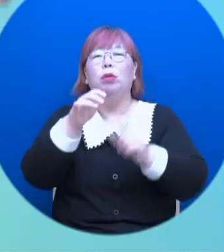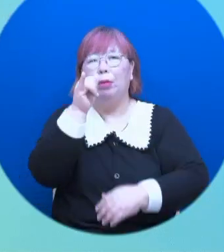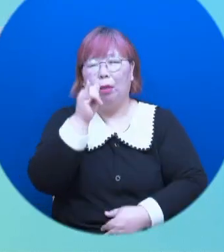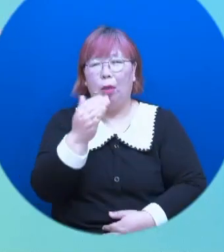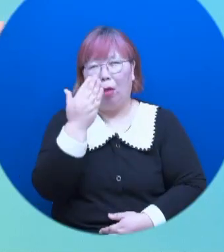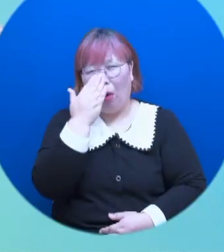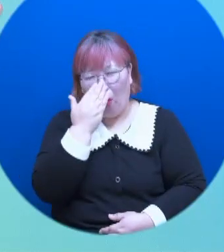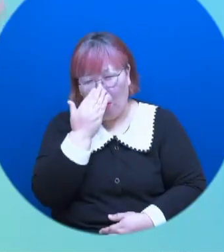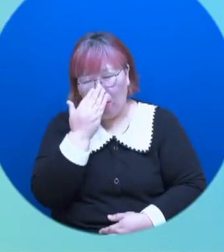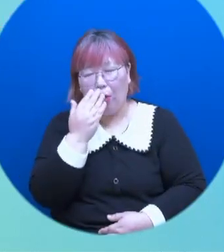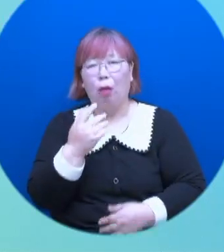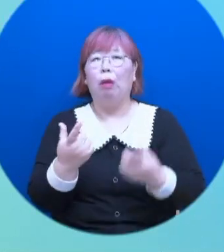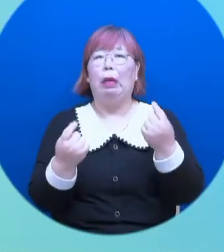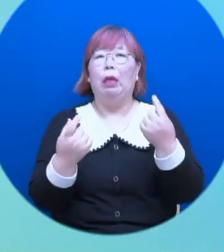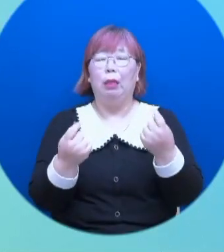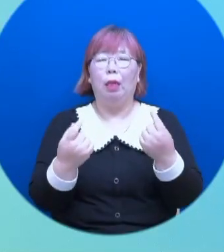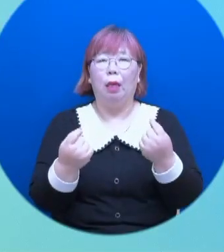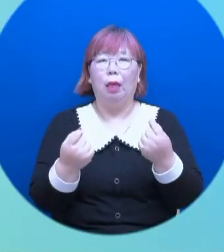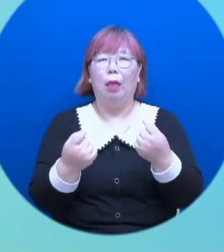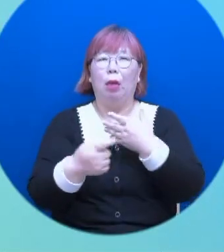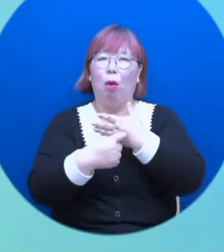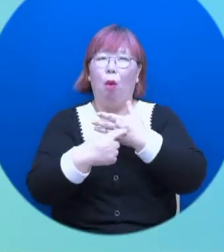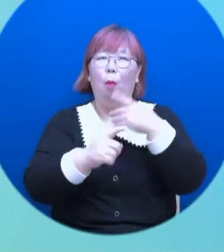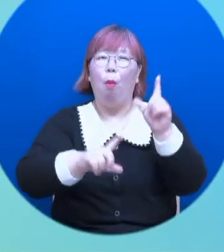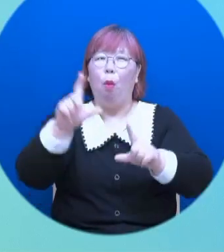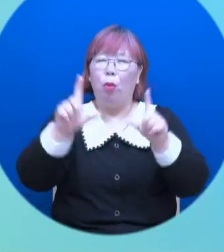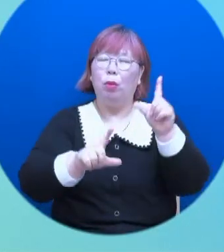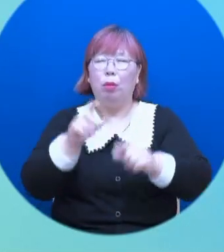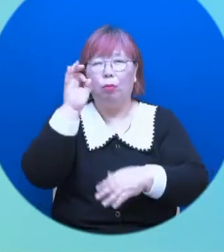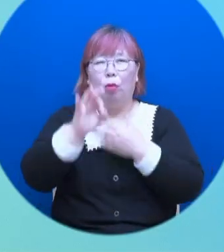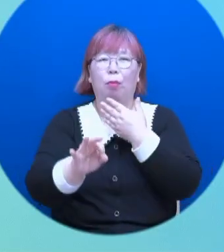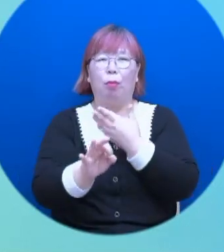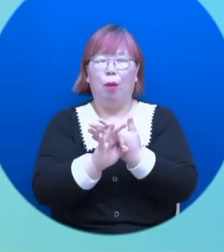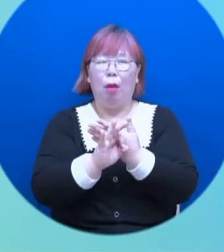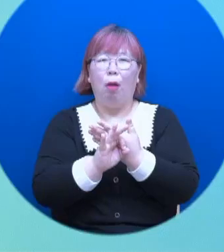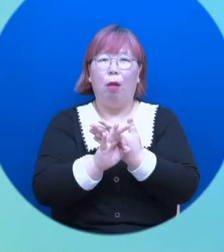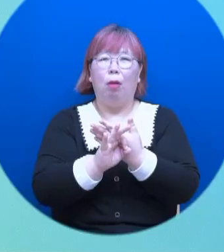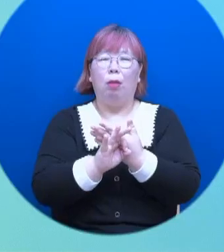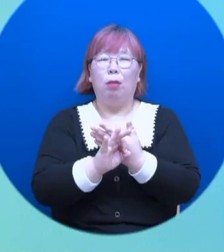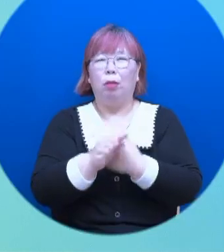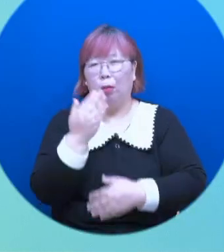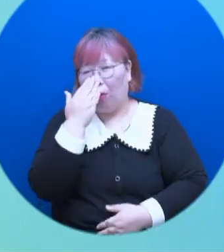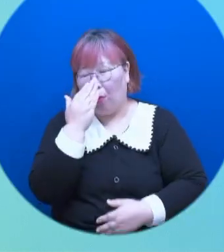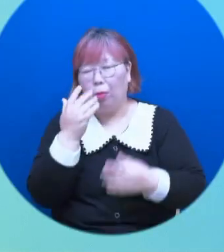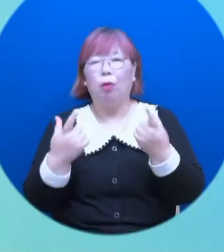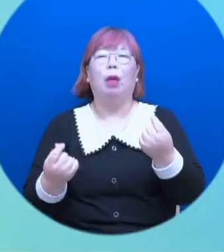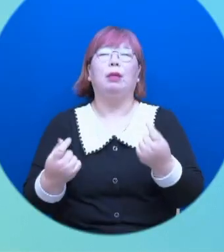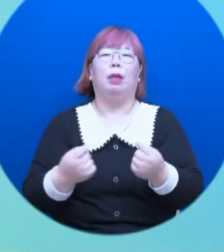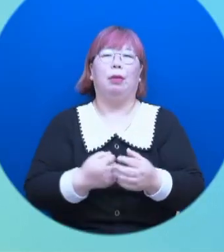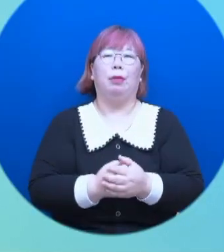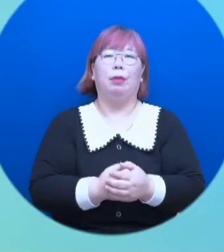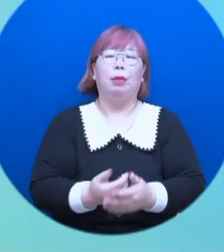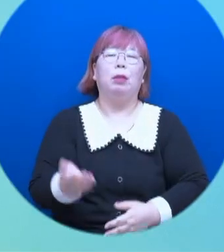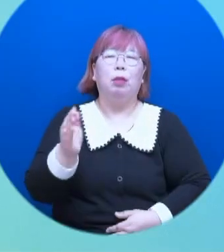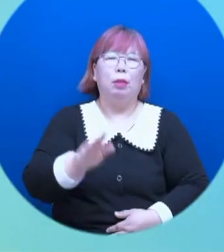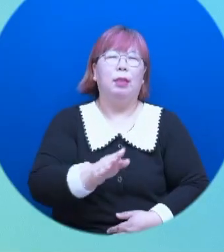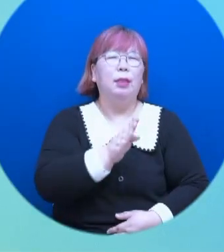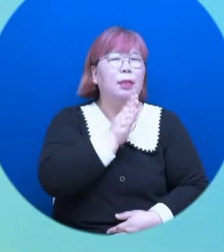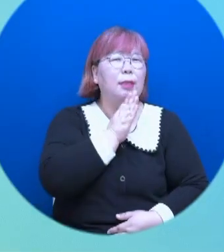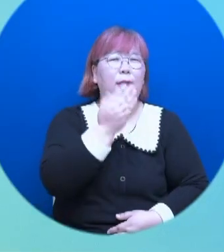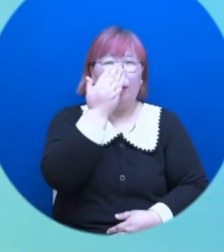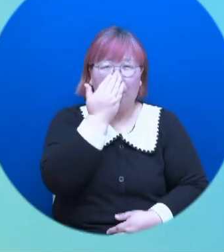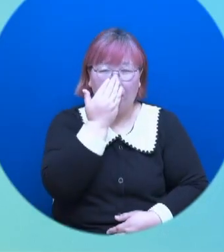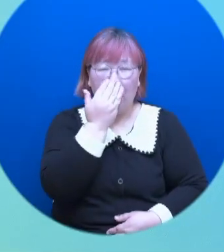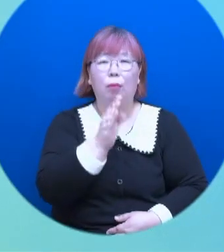겸손해 보여요. 자신을 깎아내리고 있는 것이 마치 겸손 같아 보입니다. 하지만 이것이 참된 겸손일까요?